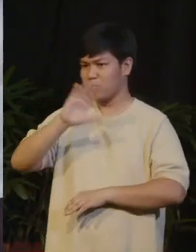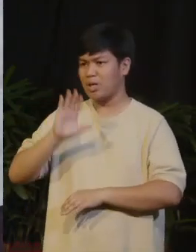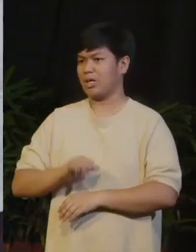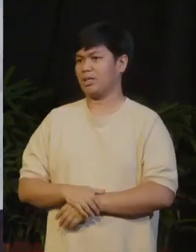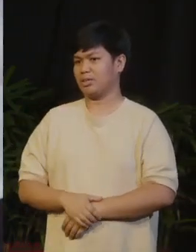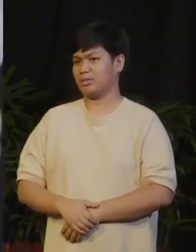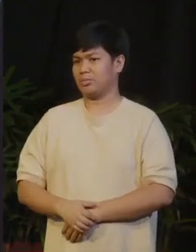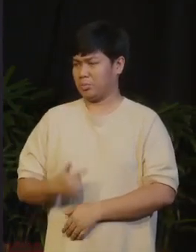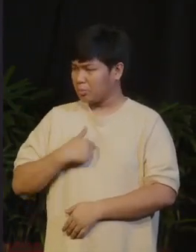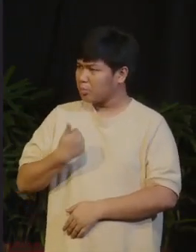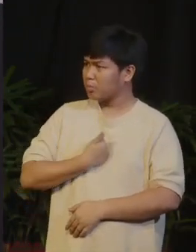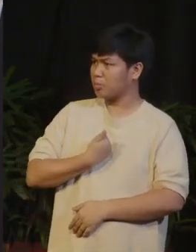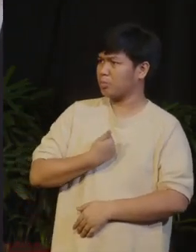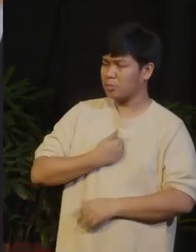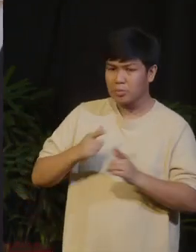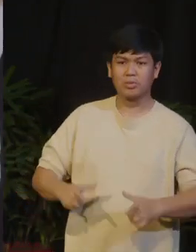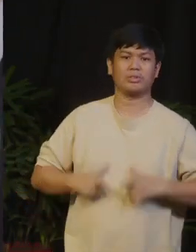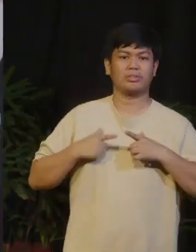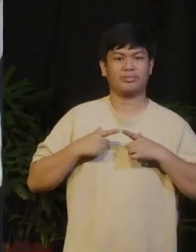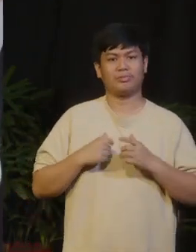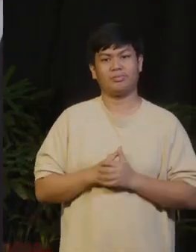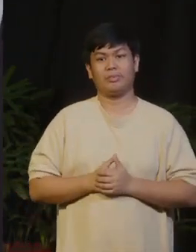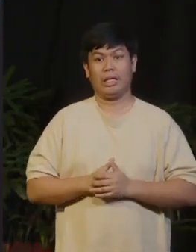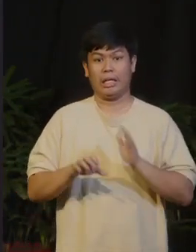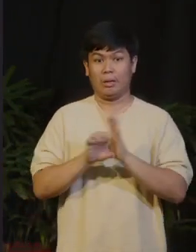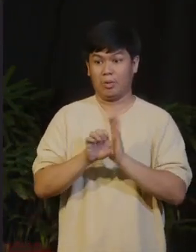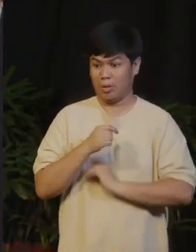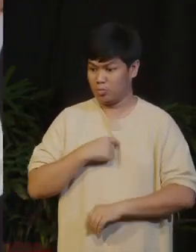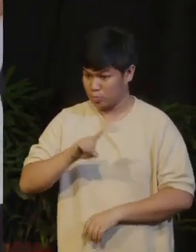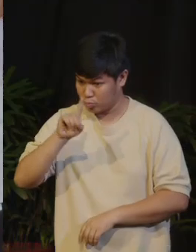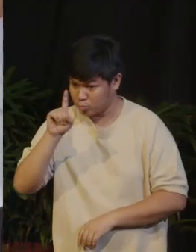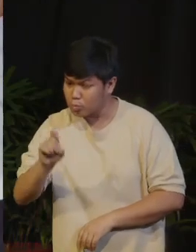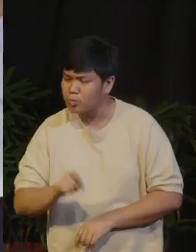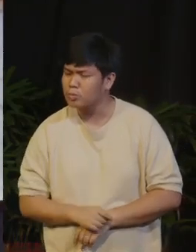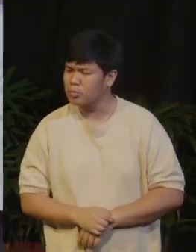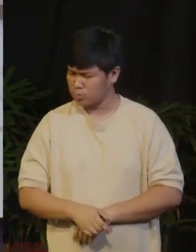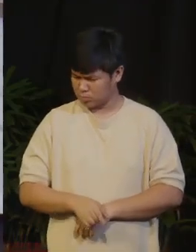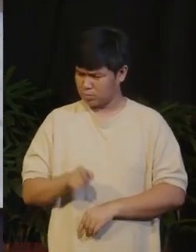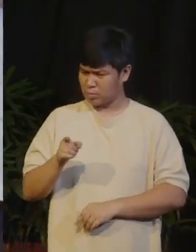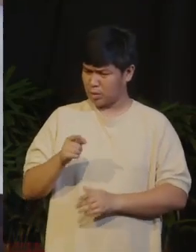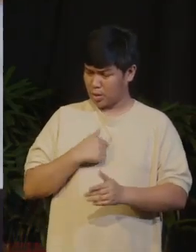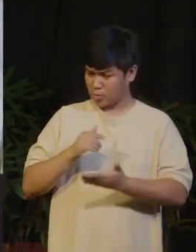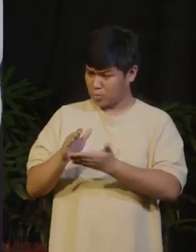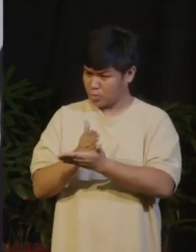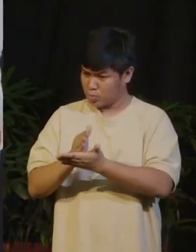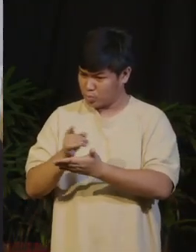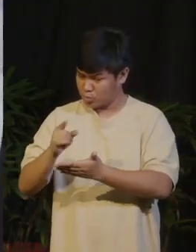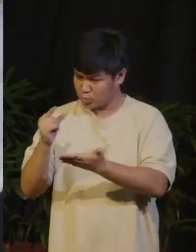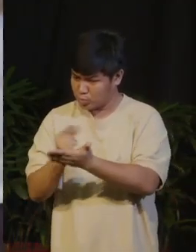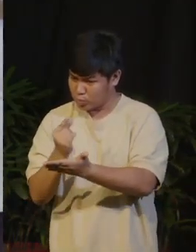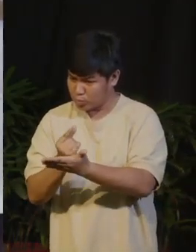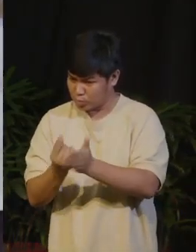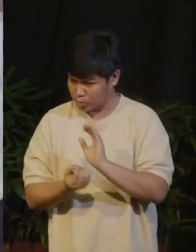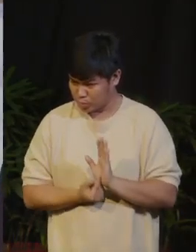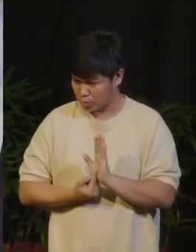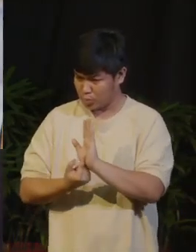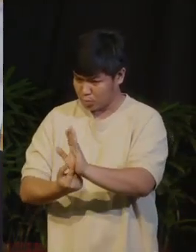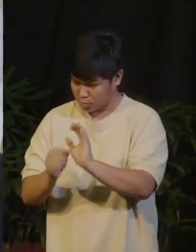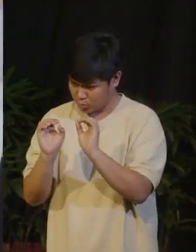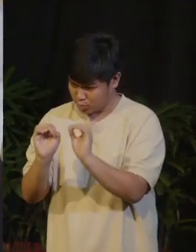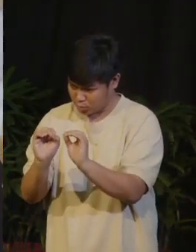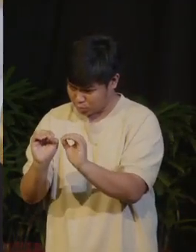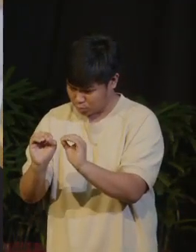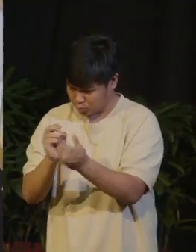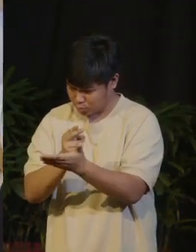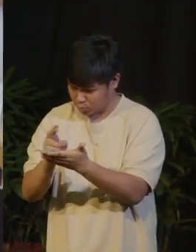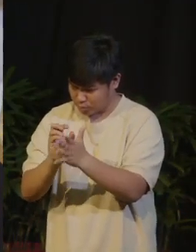o tungkol sa kanilang katatayuang spiritual o kaya sinisharean nyo sila ng gospel at kailangan nyo siyang bahagina ng banal